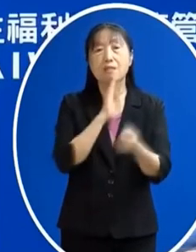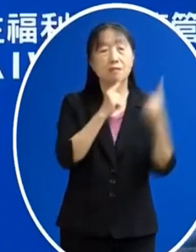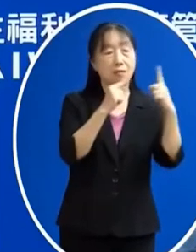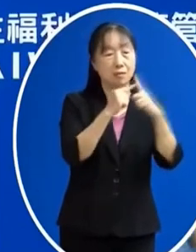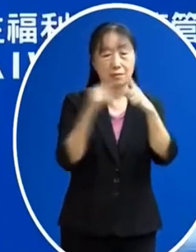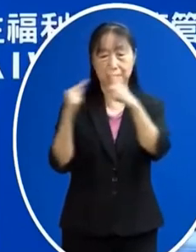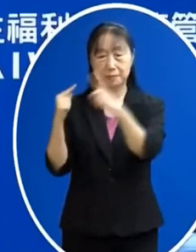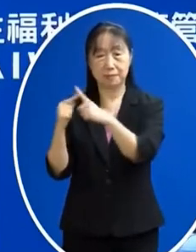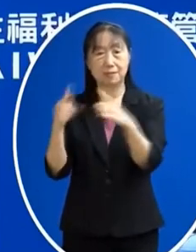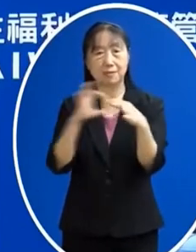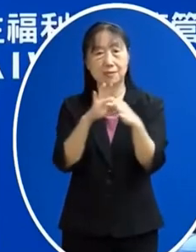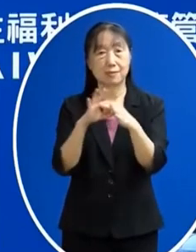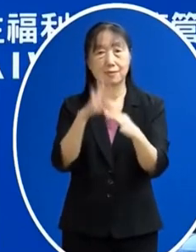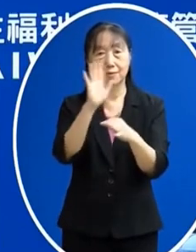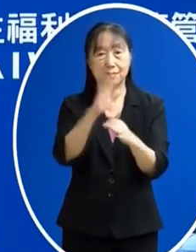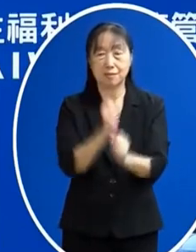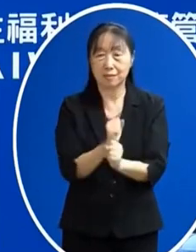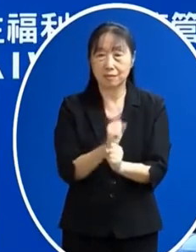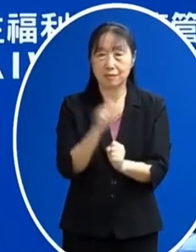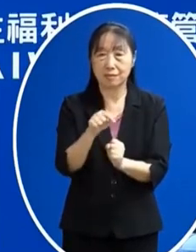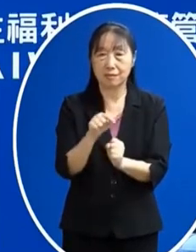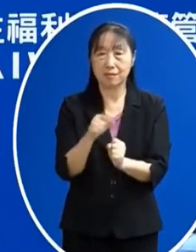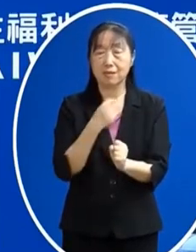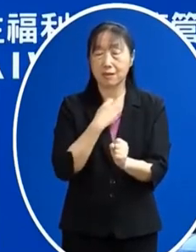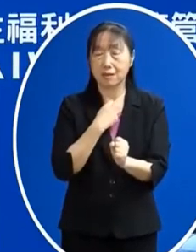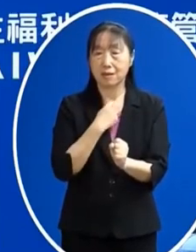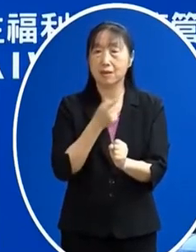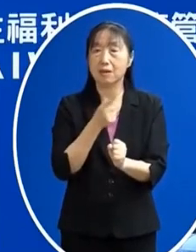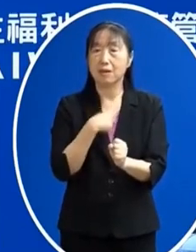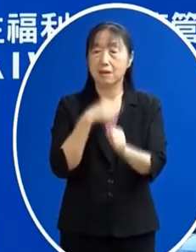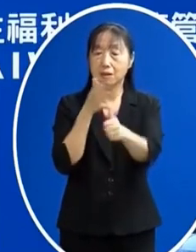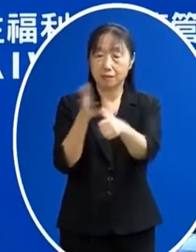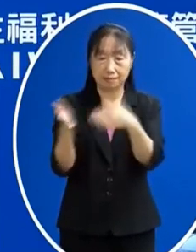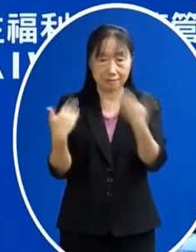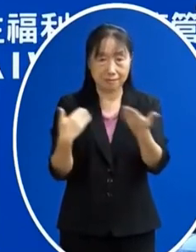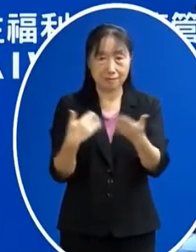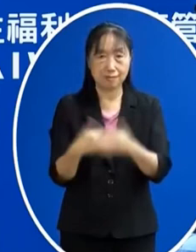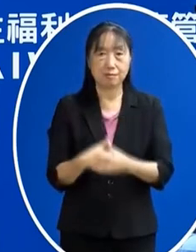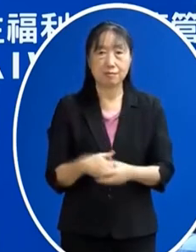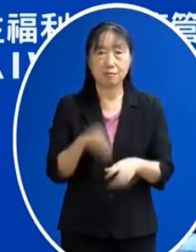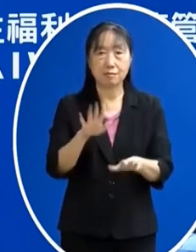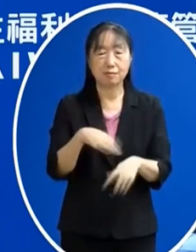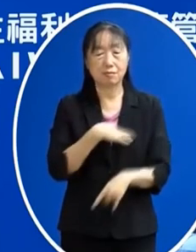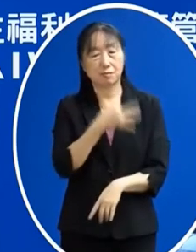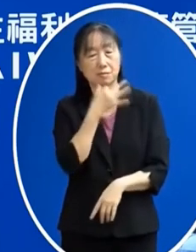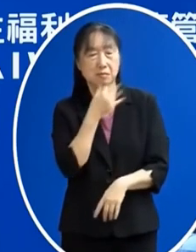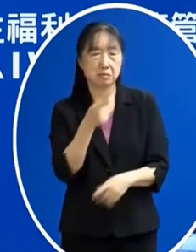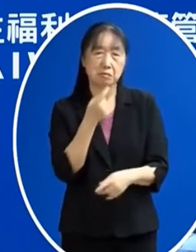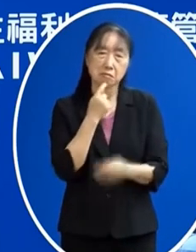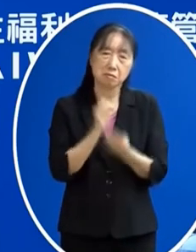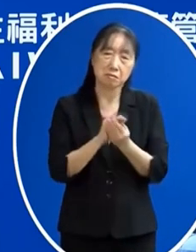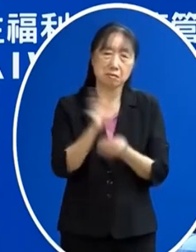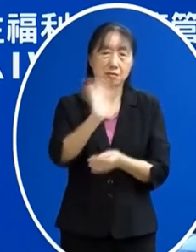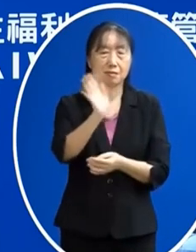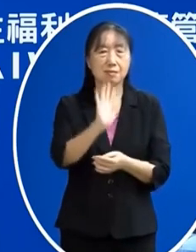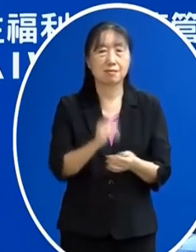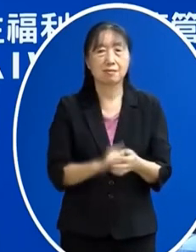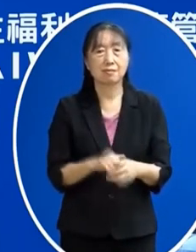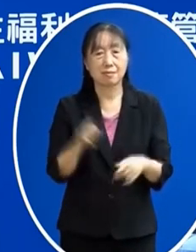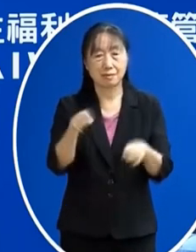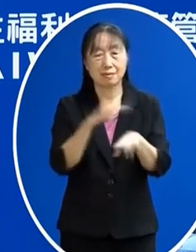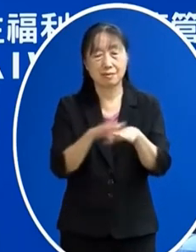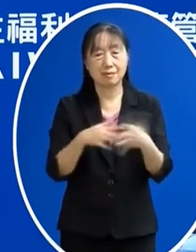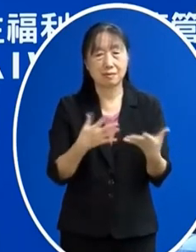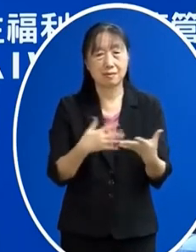间的关系，其实是要把它厘清清楚，要不然现在来预测其实中间都会产生很多的伤